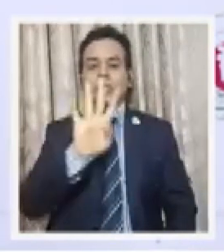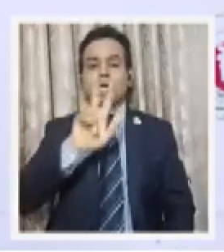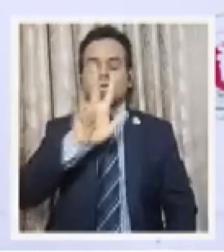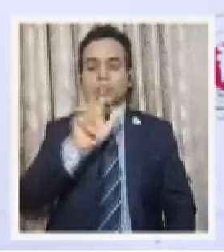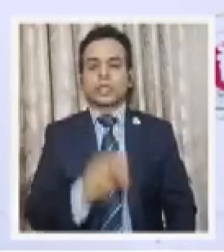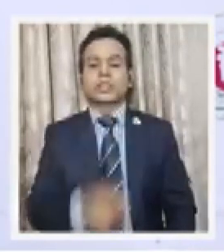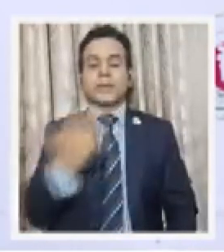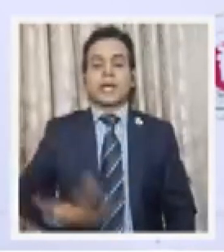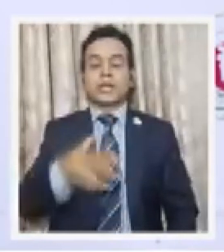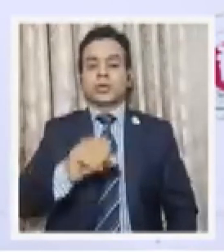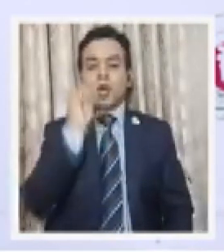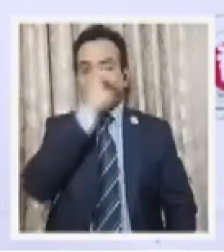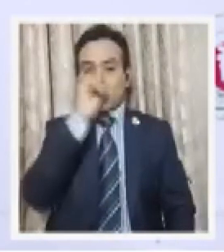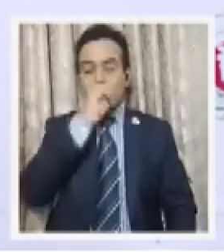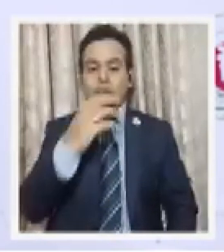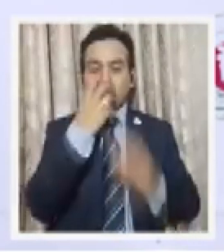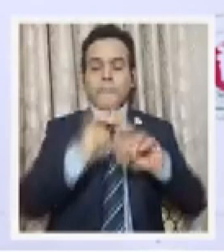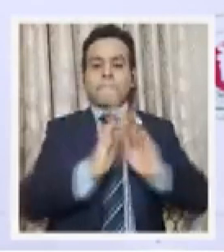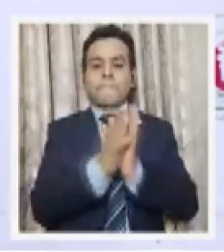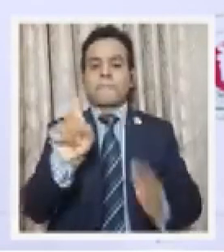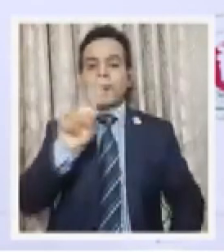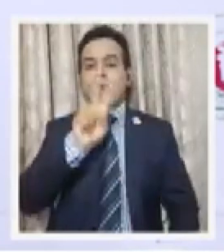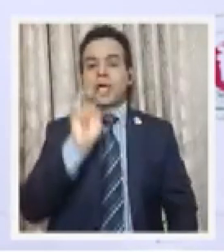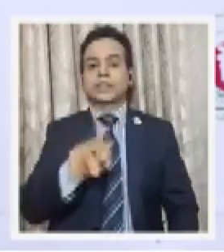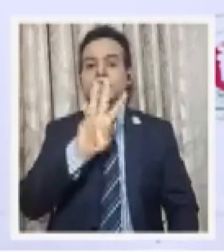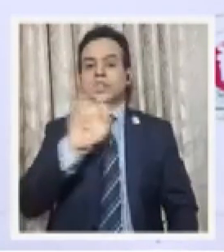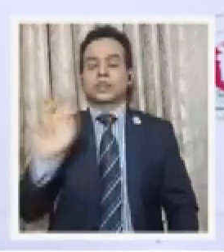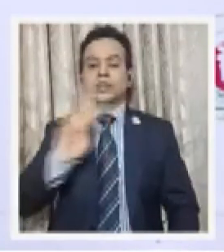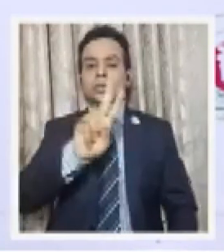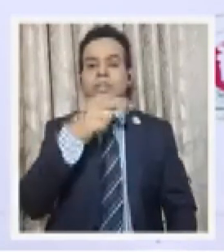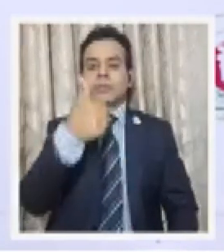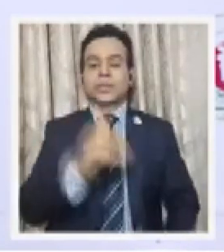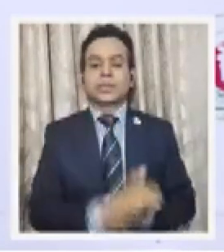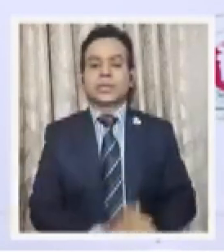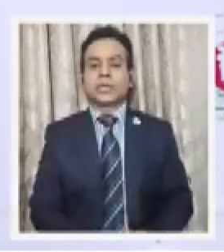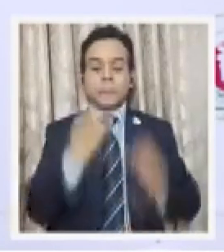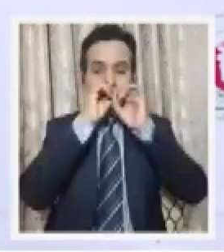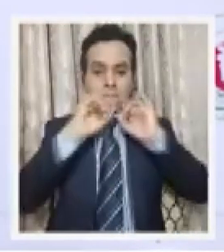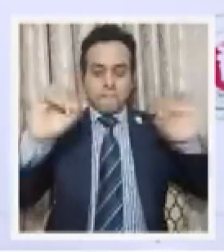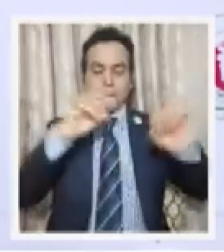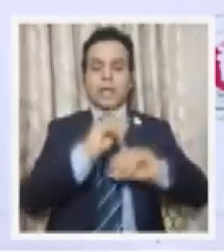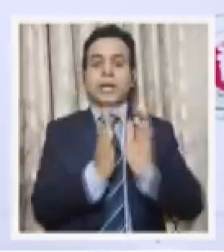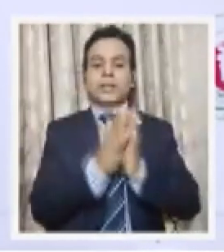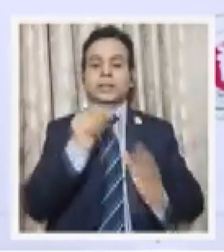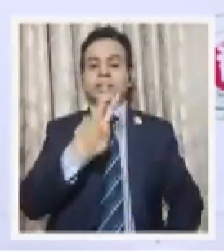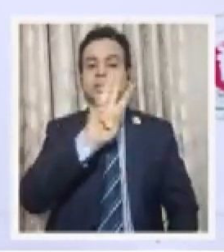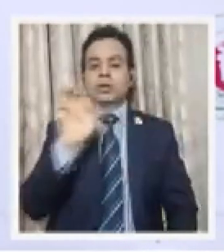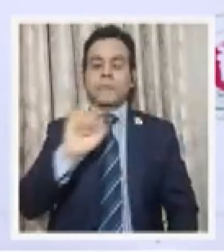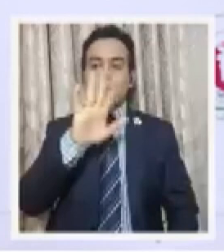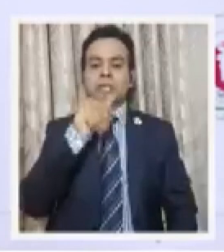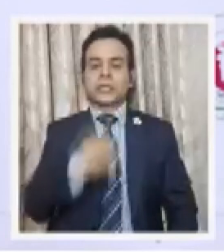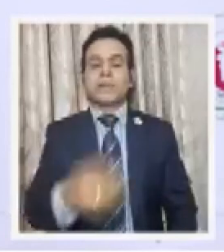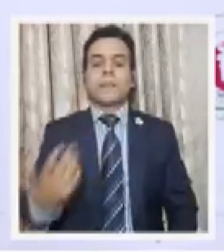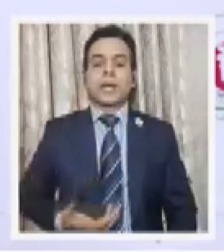24 ঘন্টা আইসোলেশনে যুক্ত হয়েছেন 667 জন এবং আইসোলেশন থেকে 24 ঘন্টা ছাড় পেয়েছেন 737 জন। এ